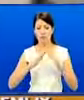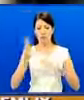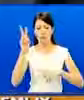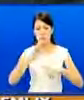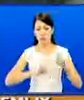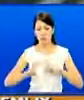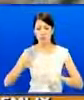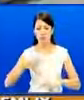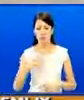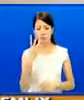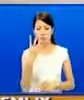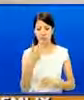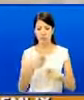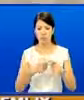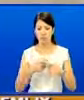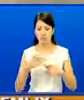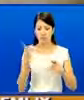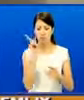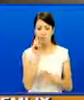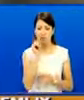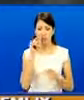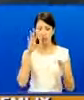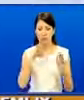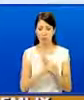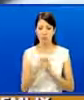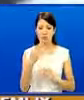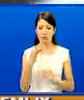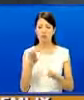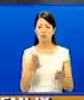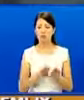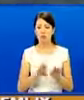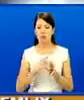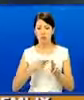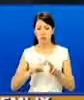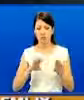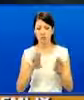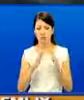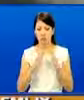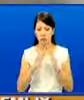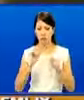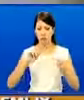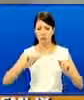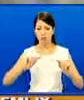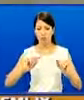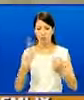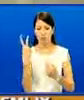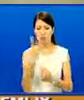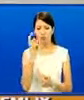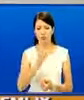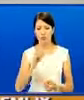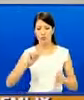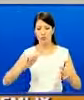обнаружили 4 полиэтиленовых пакета с содержимым похожего на героин. В том же доме стражи порядка задержали второго подозреваемого, у которого в